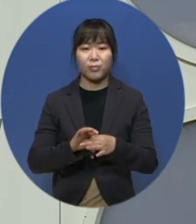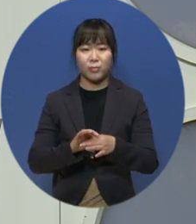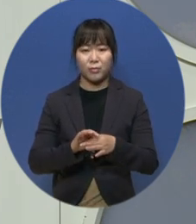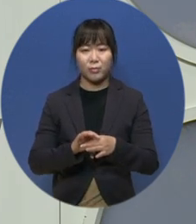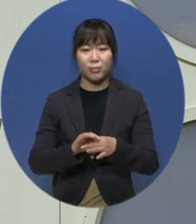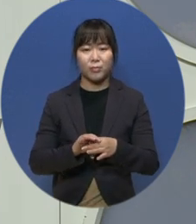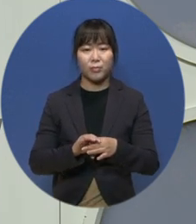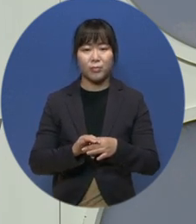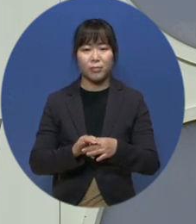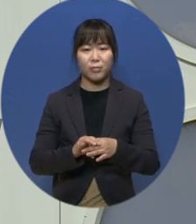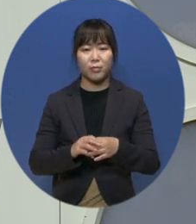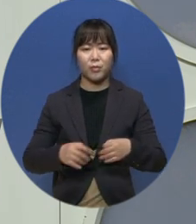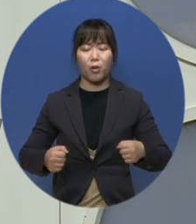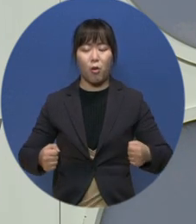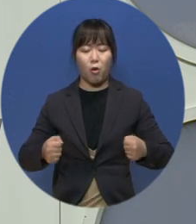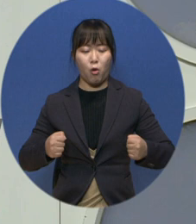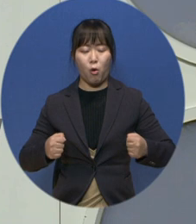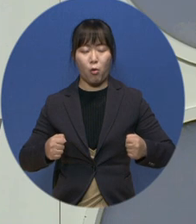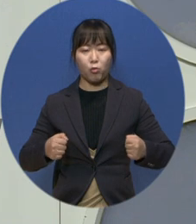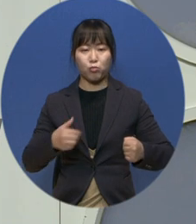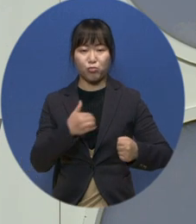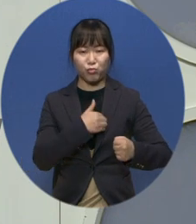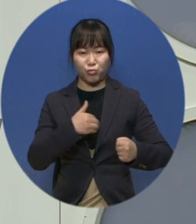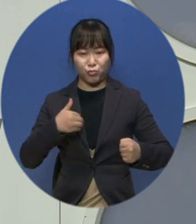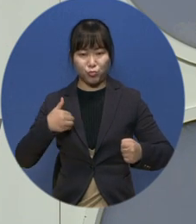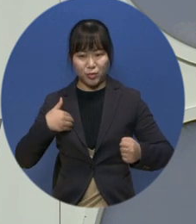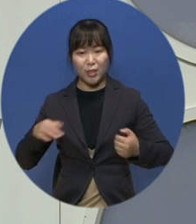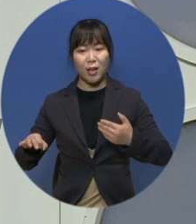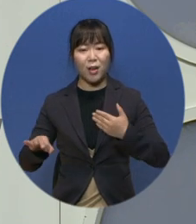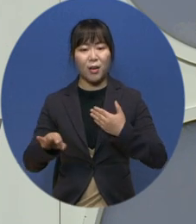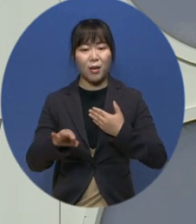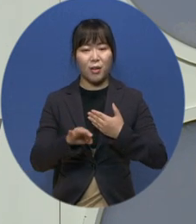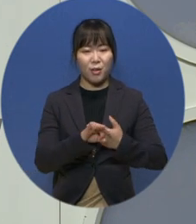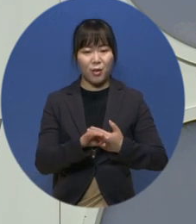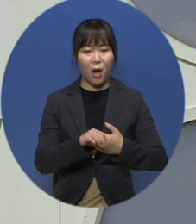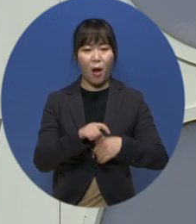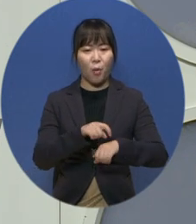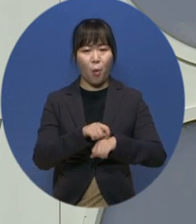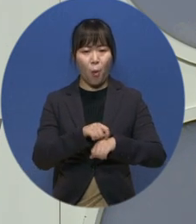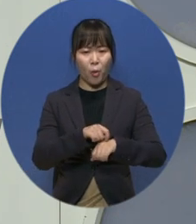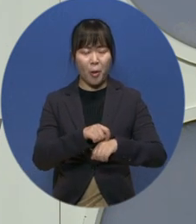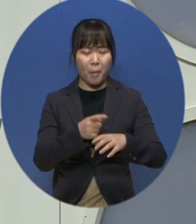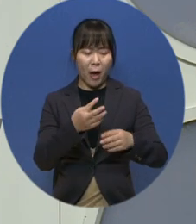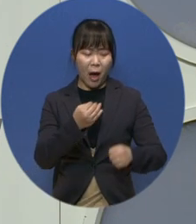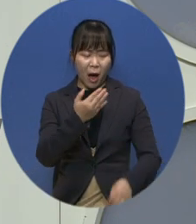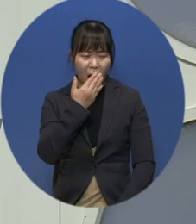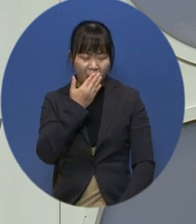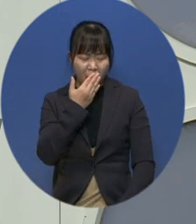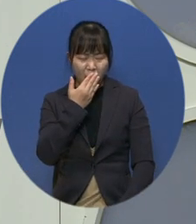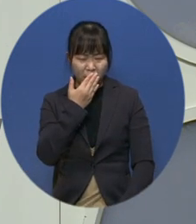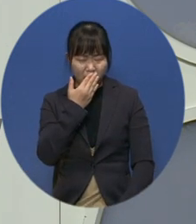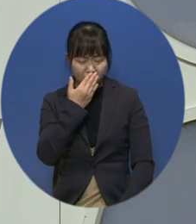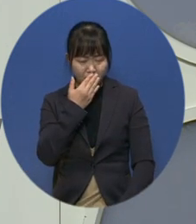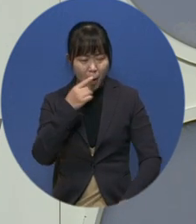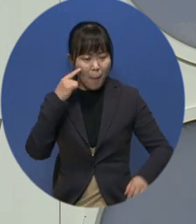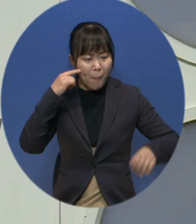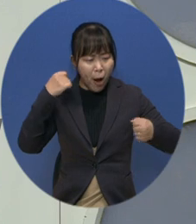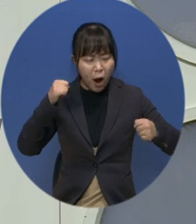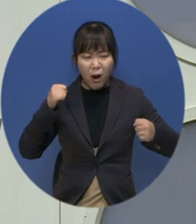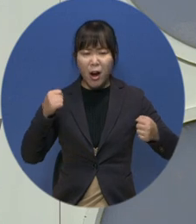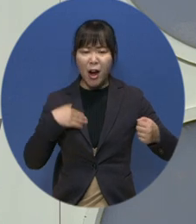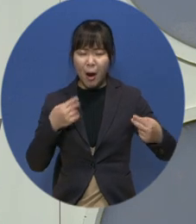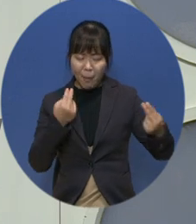통해서 이 컨디션이 돼 있으면 절대로 그 육류를 많이 하는